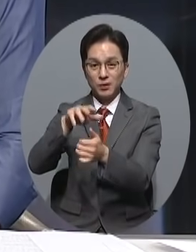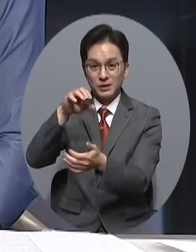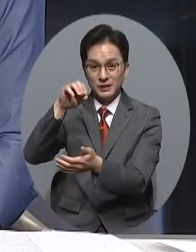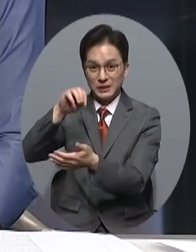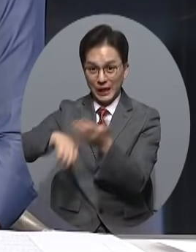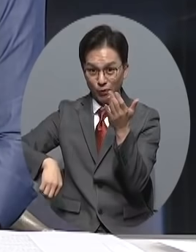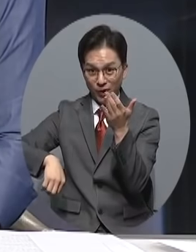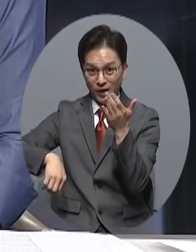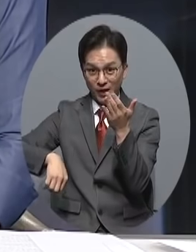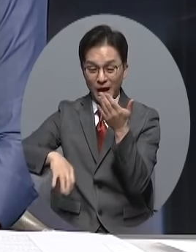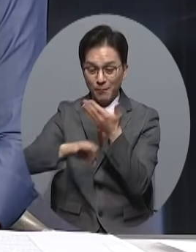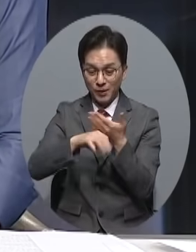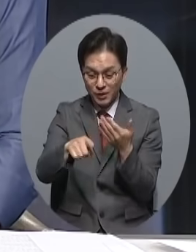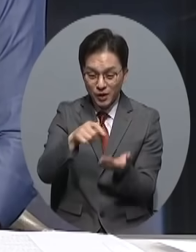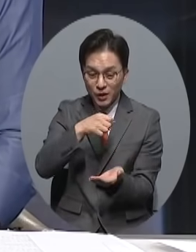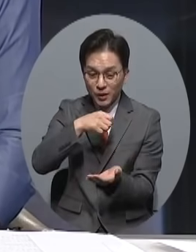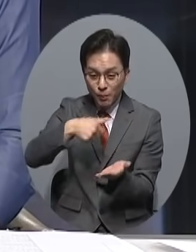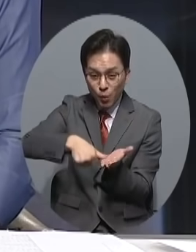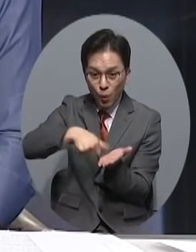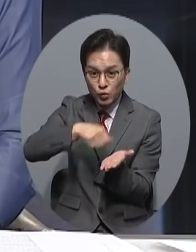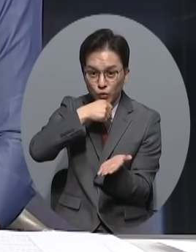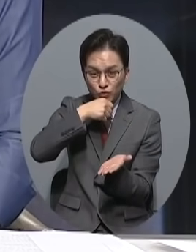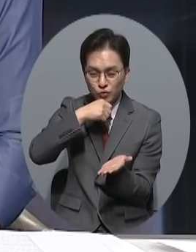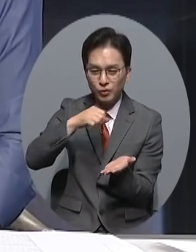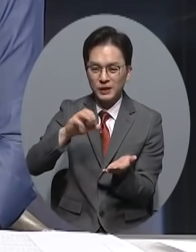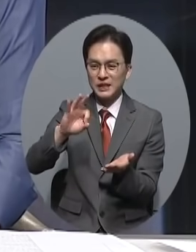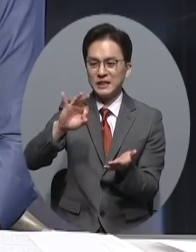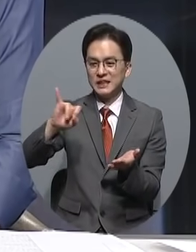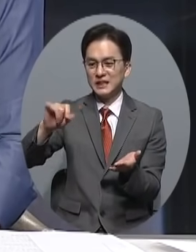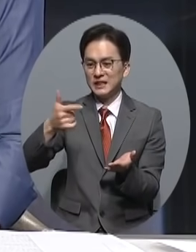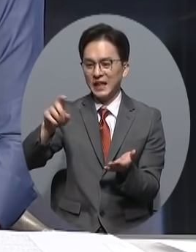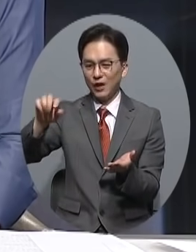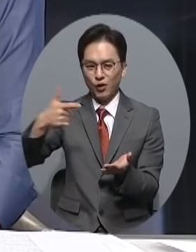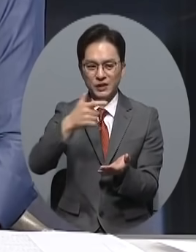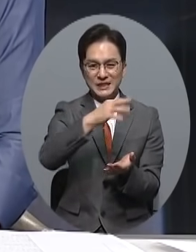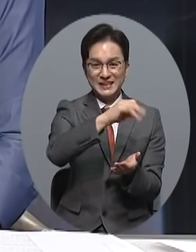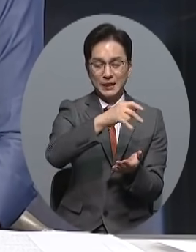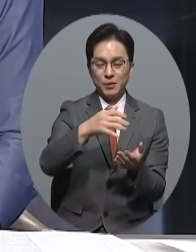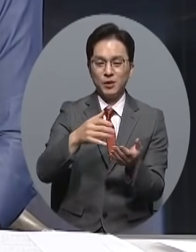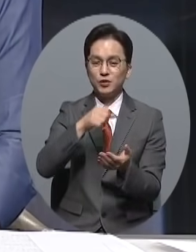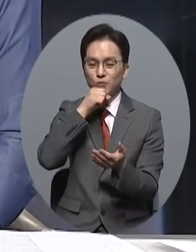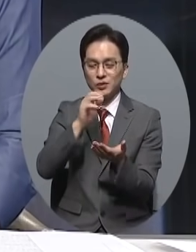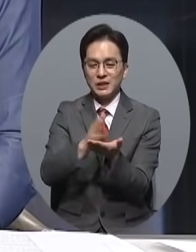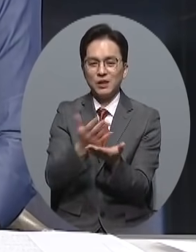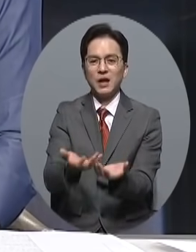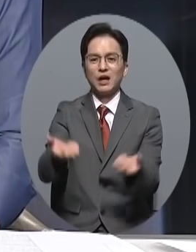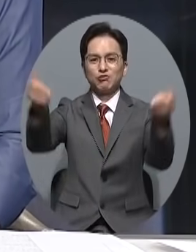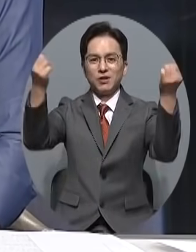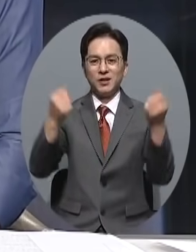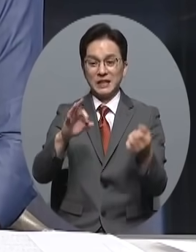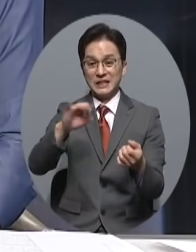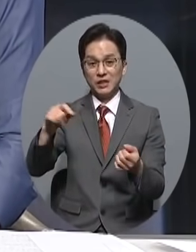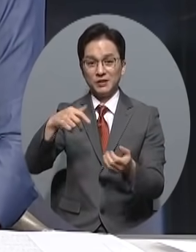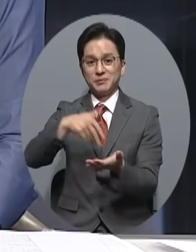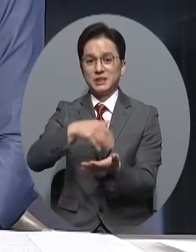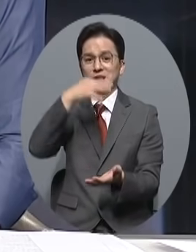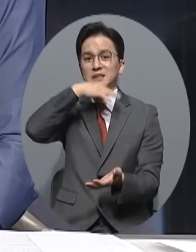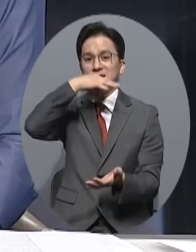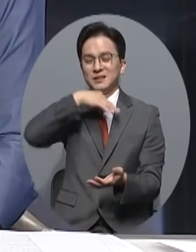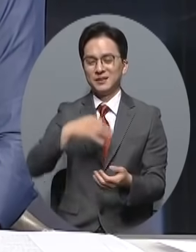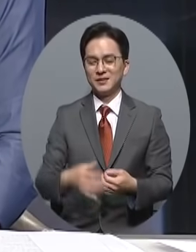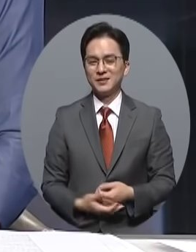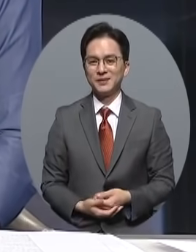지사가 쉬울 수 있다 네. 이런 분석을 해주셨는데 자 이재명 지사와 추 전 장관의 공조 체제가